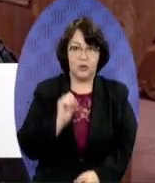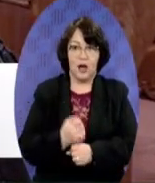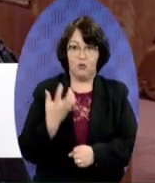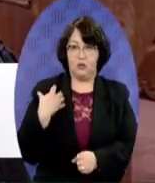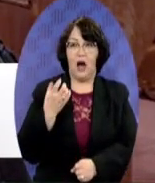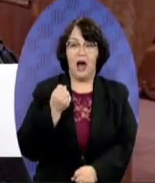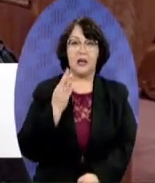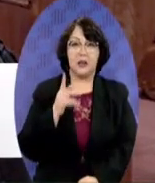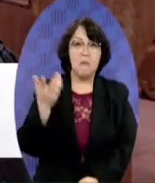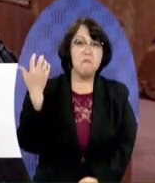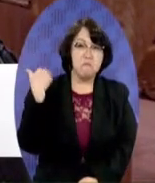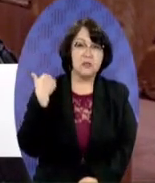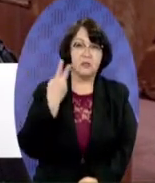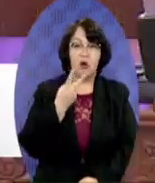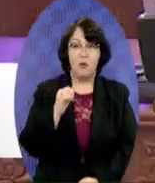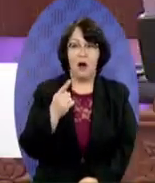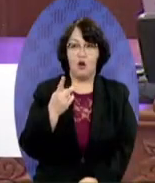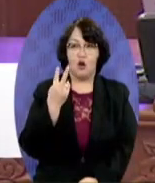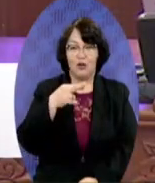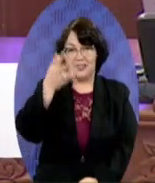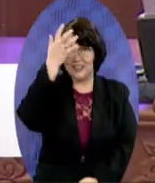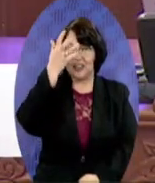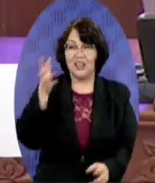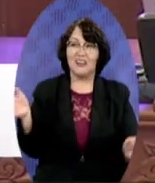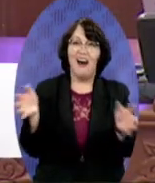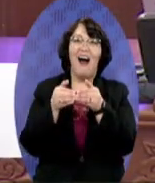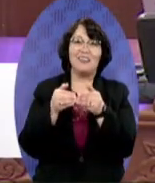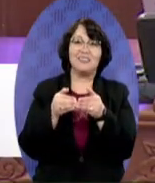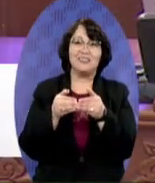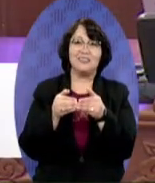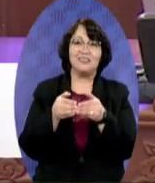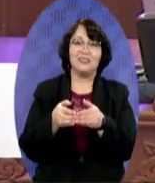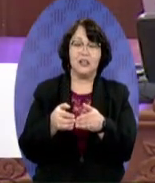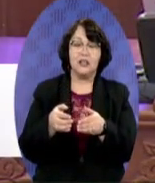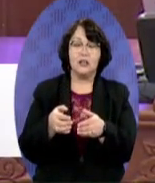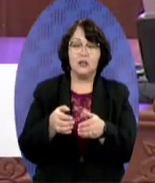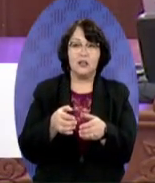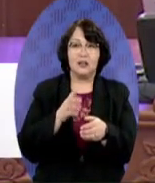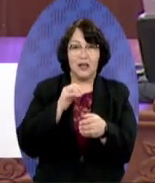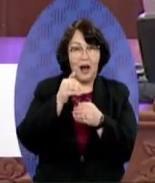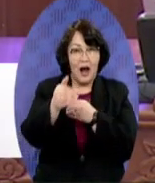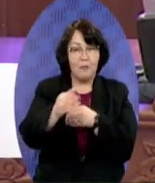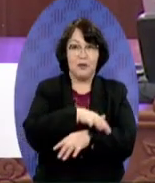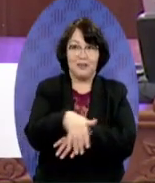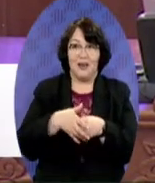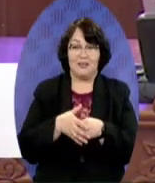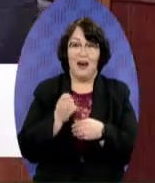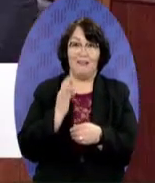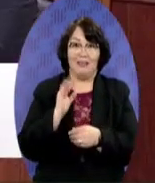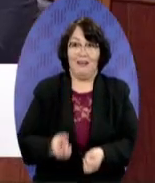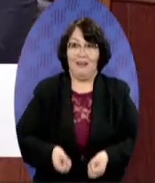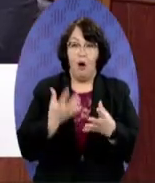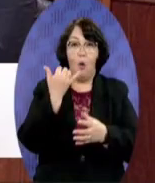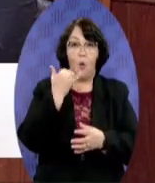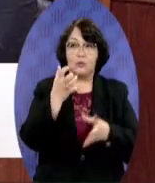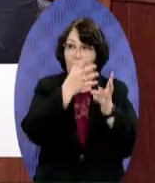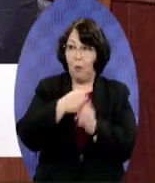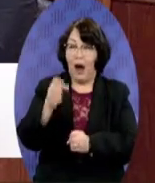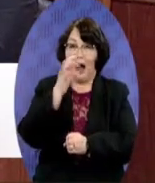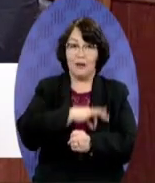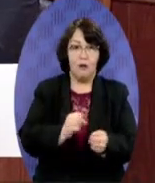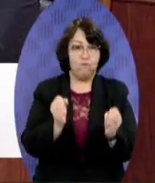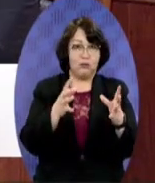байсан ч 2012 онд тухайн үеийн засгийн газар татан болгожээ. Цаашид бие даасан агентлаг байгуулж усны нөөцөд учруулсан хохирлыг тооцдог болох нь